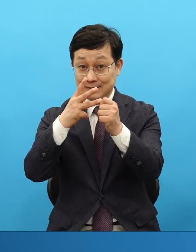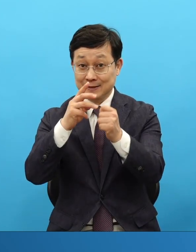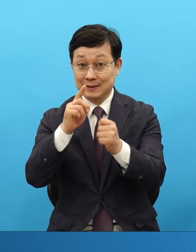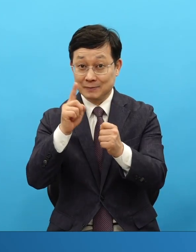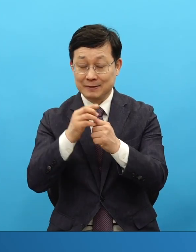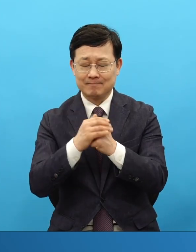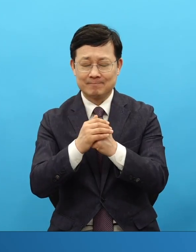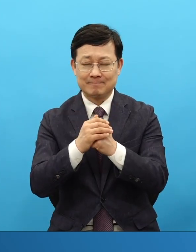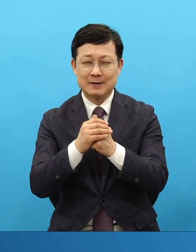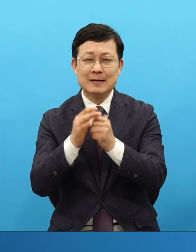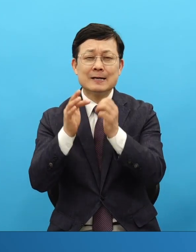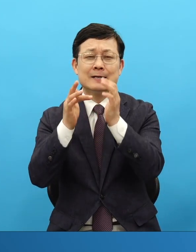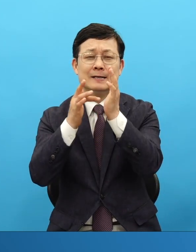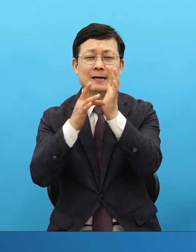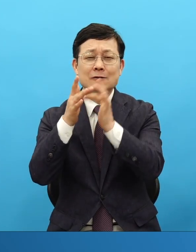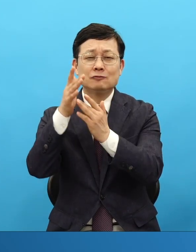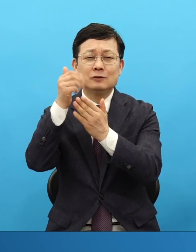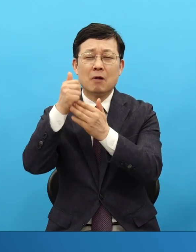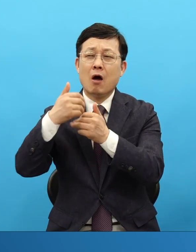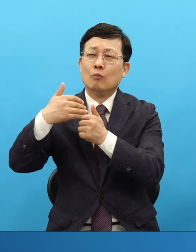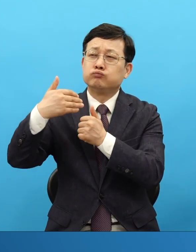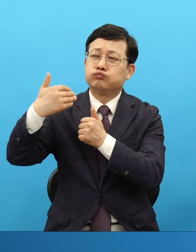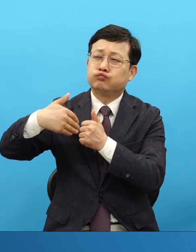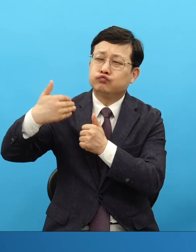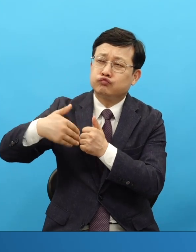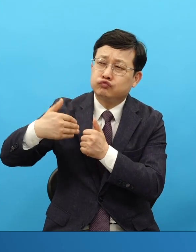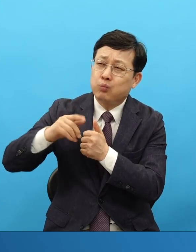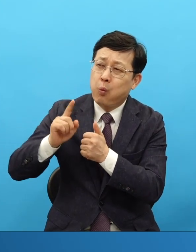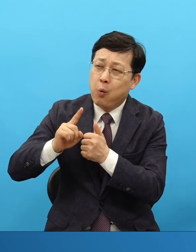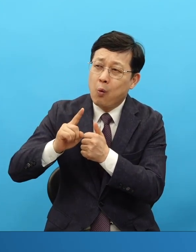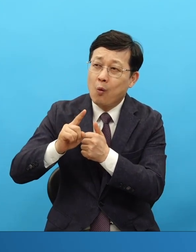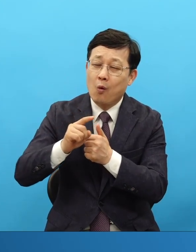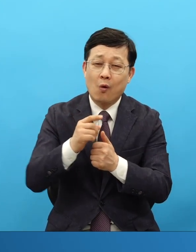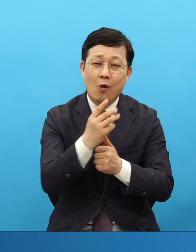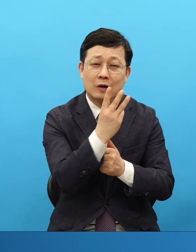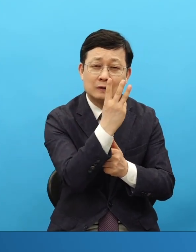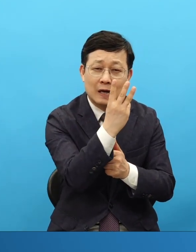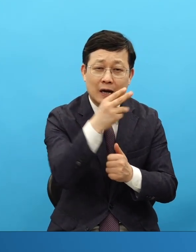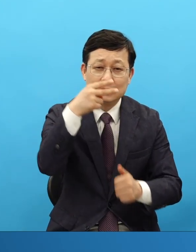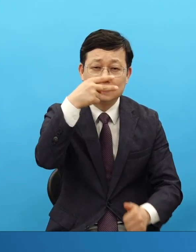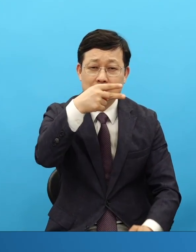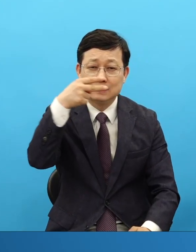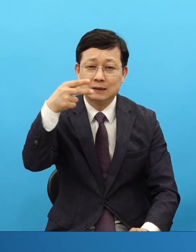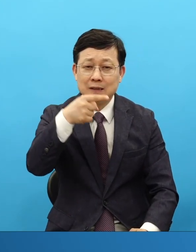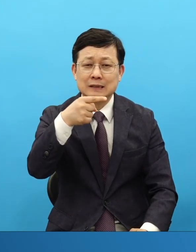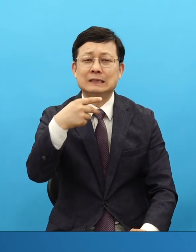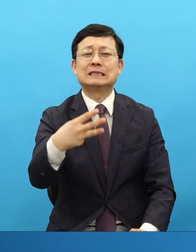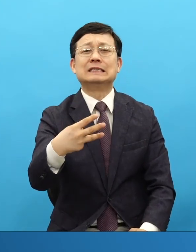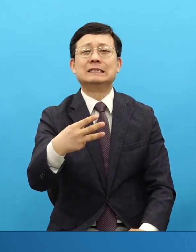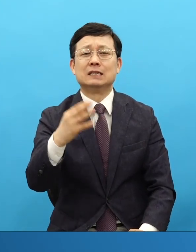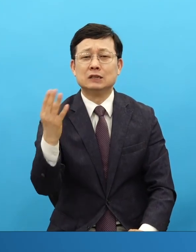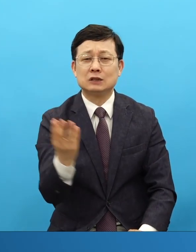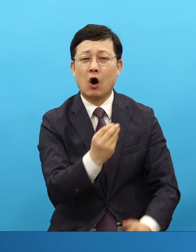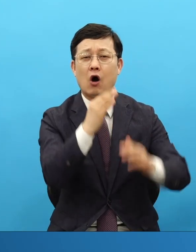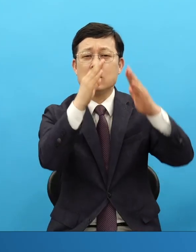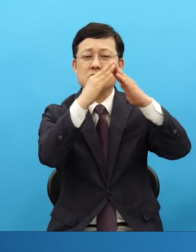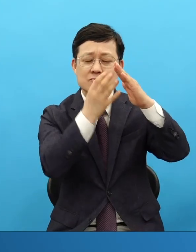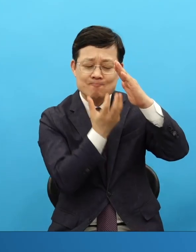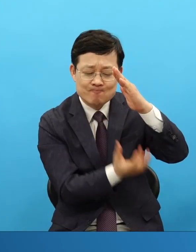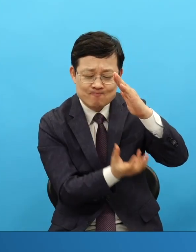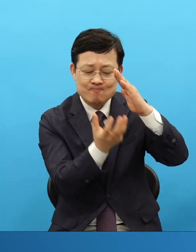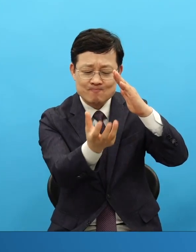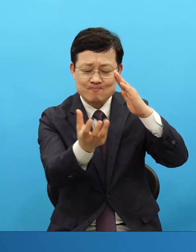그게 보입니다. Starting from then, you will be able to see what Jesus sought out so much, the 3 courtyards. 그 예수님이 채찍을 휘두른